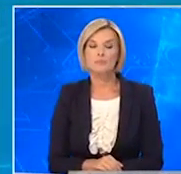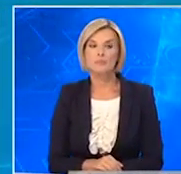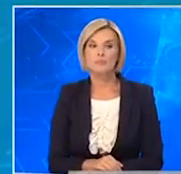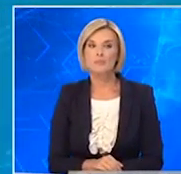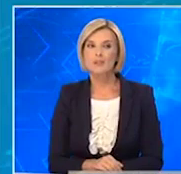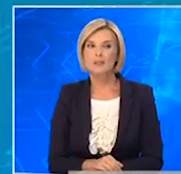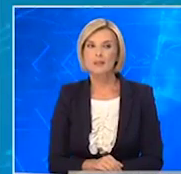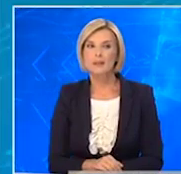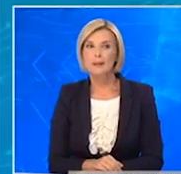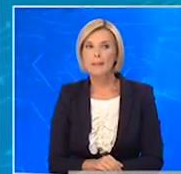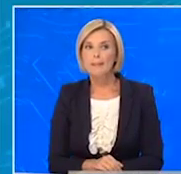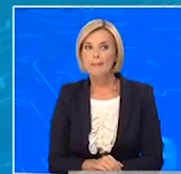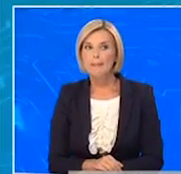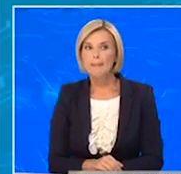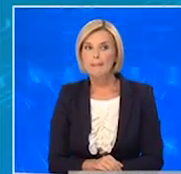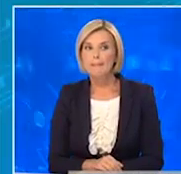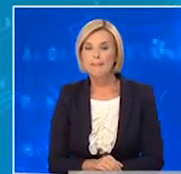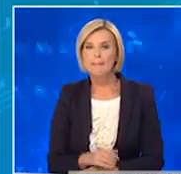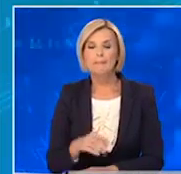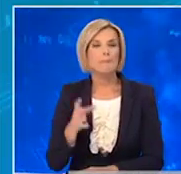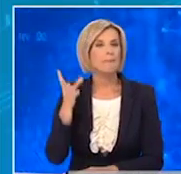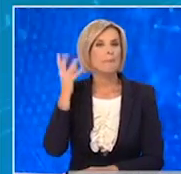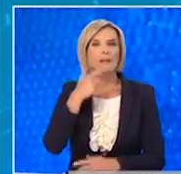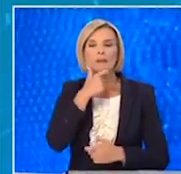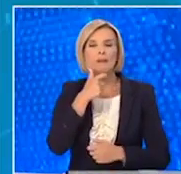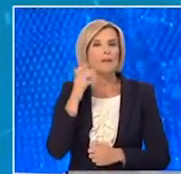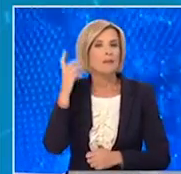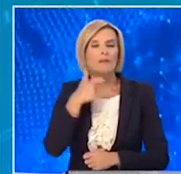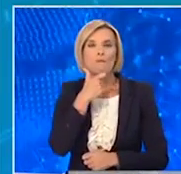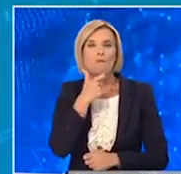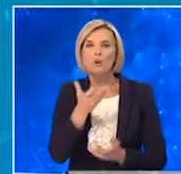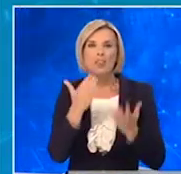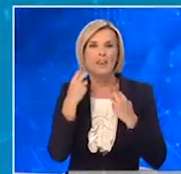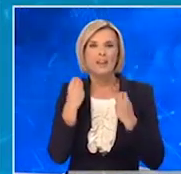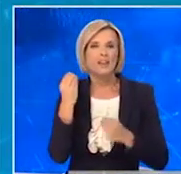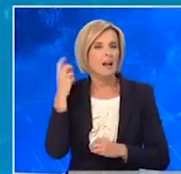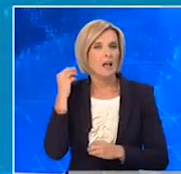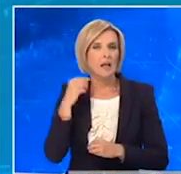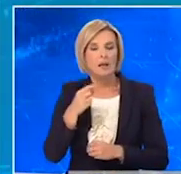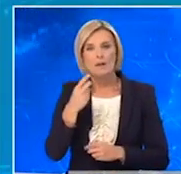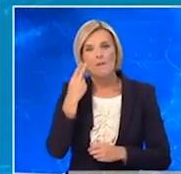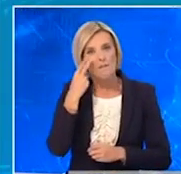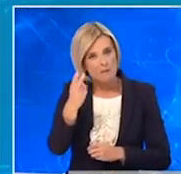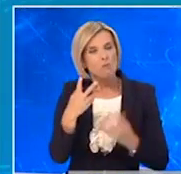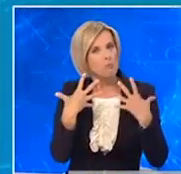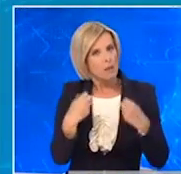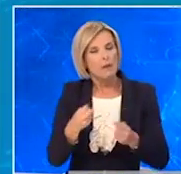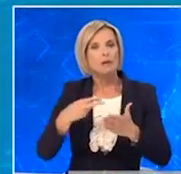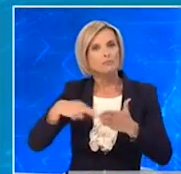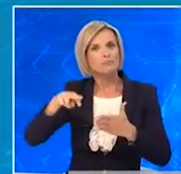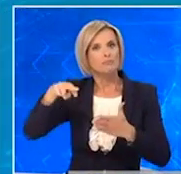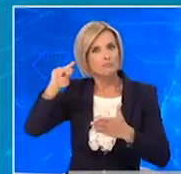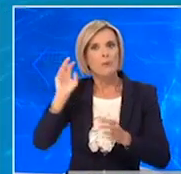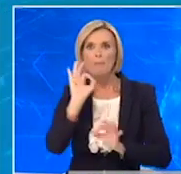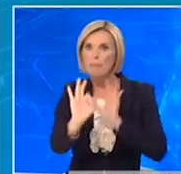Βλέπουμε μια ανισχυτική αύξηση των κρουσμάτων στις παγκόσμιες περιοχές. Και πάρα πολλοί καθηγητές που είναι και στην